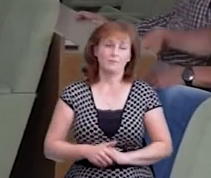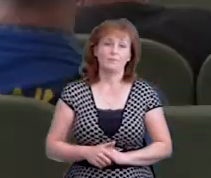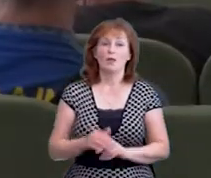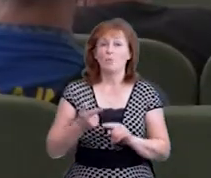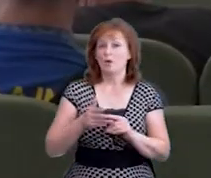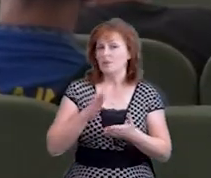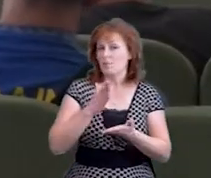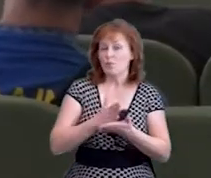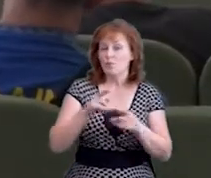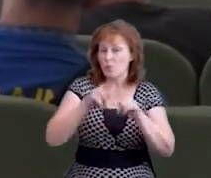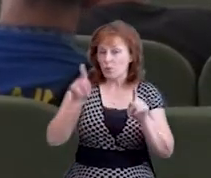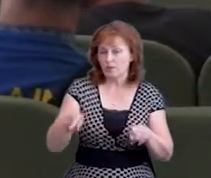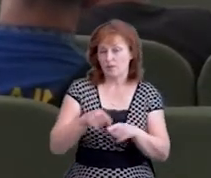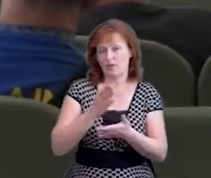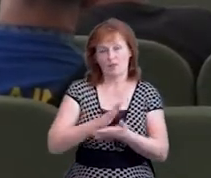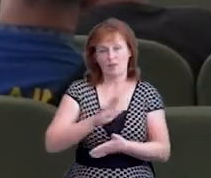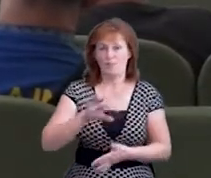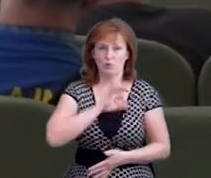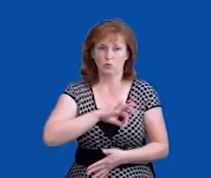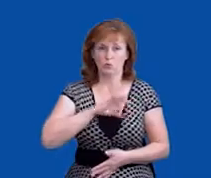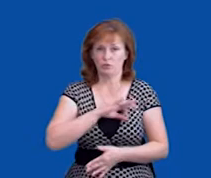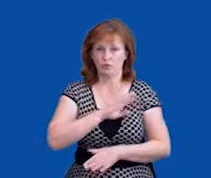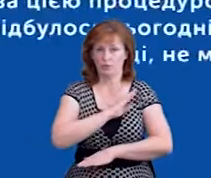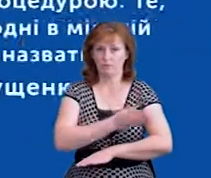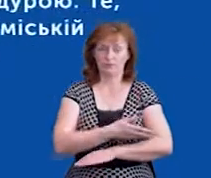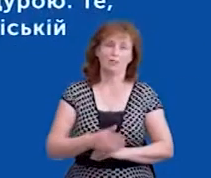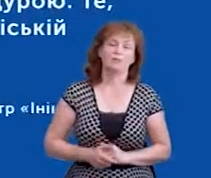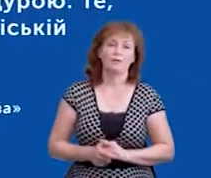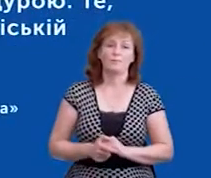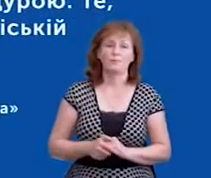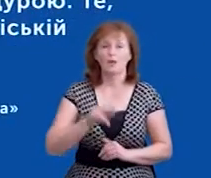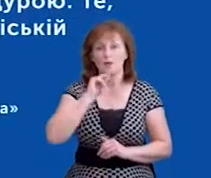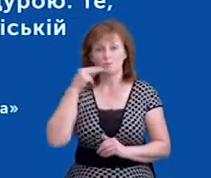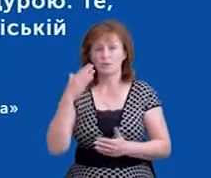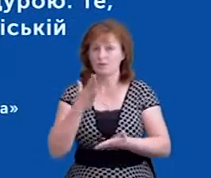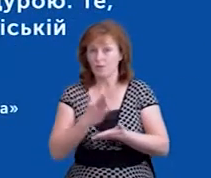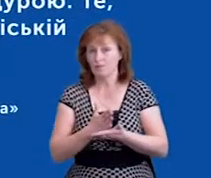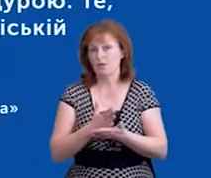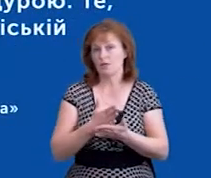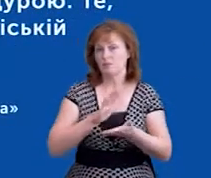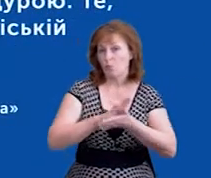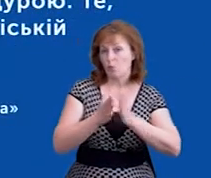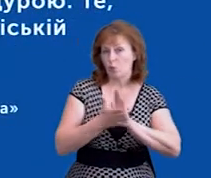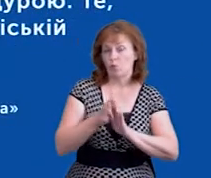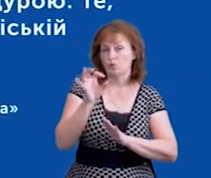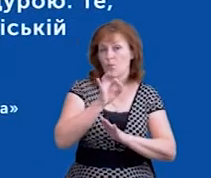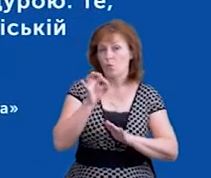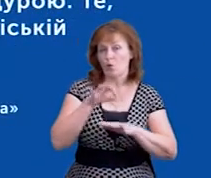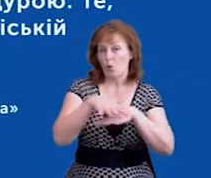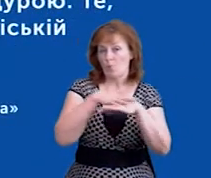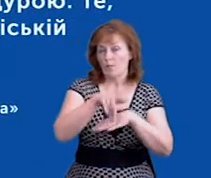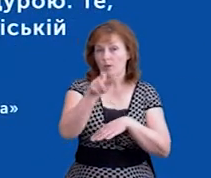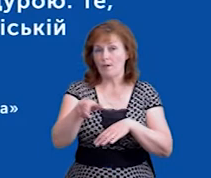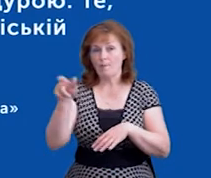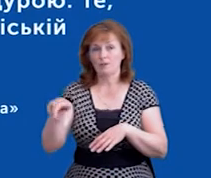не мають юридичної сили, сказав Павло Пущенко. В Чернігові є положення про громадські слухання, яке чітко регламентує